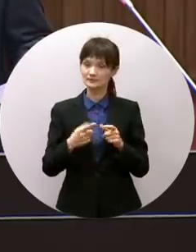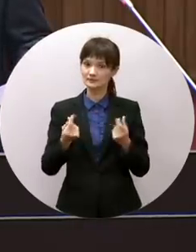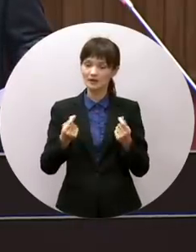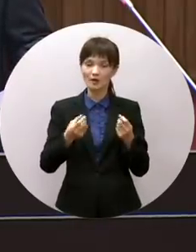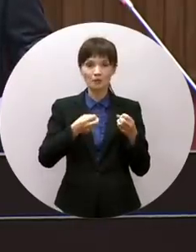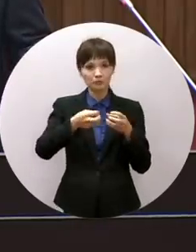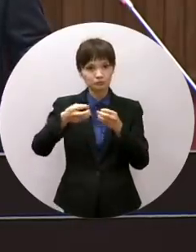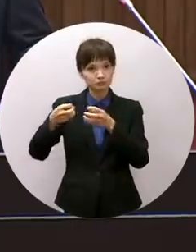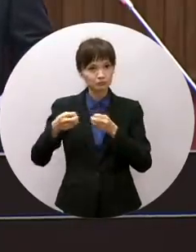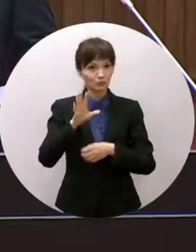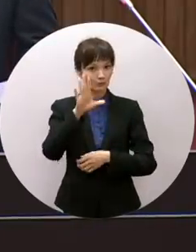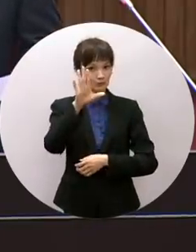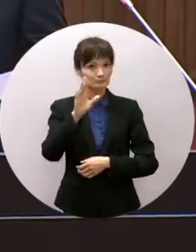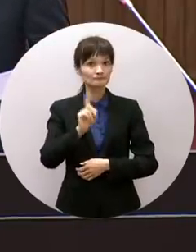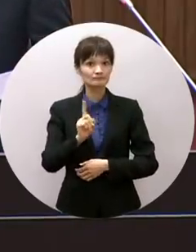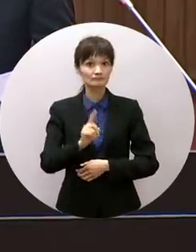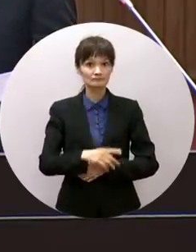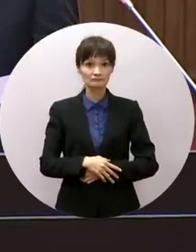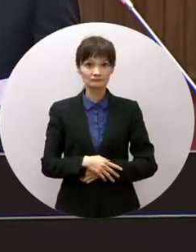啊，